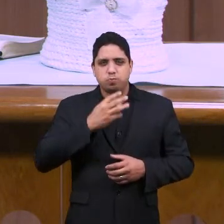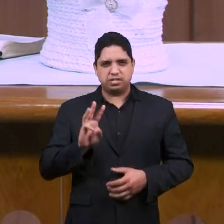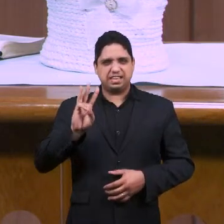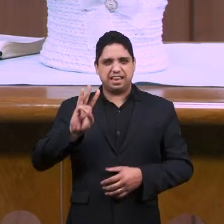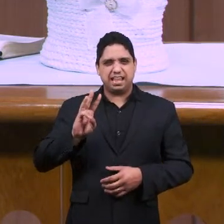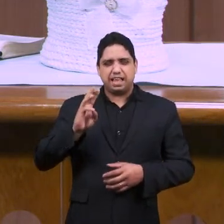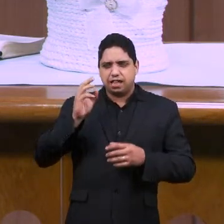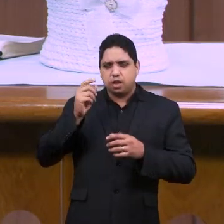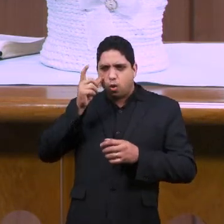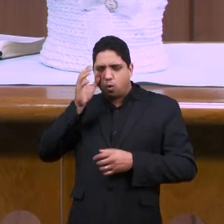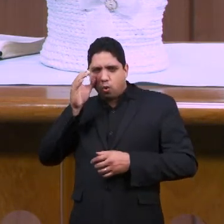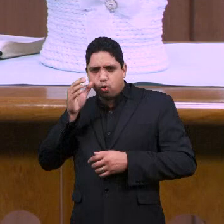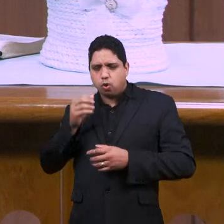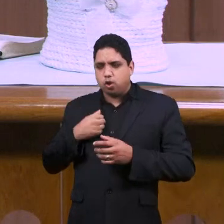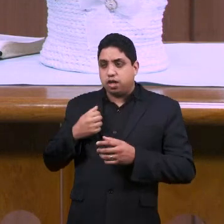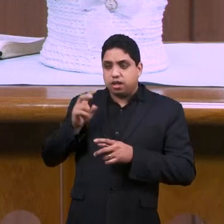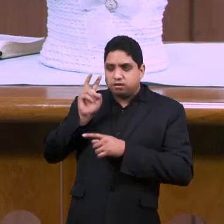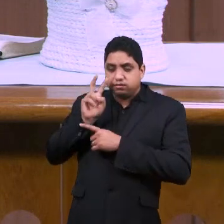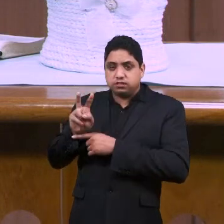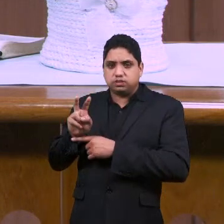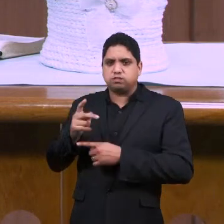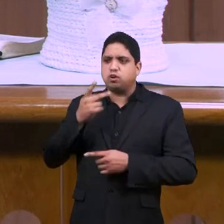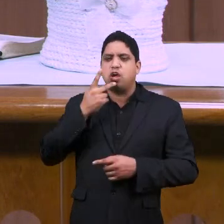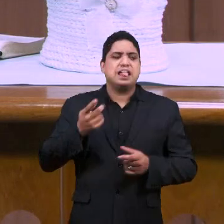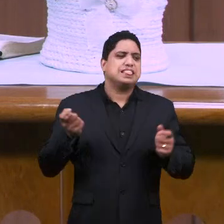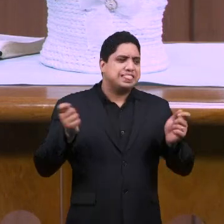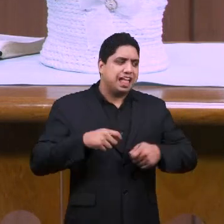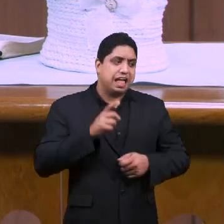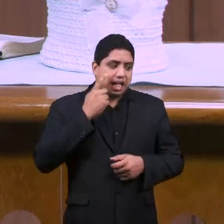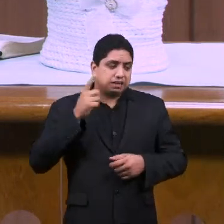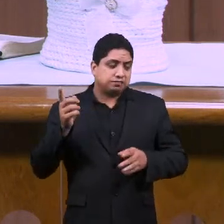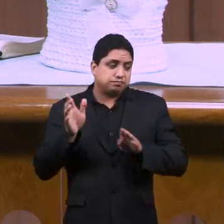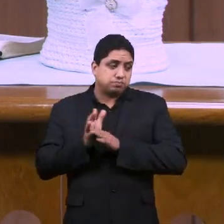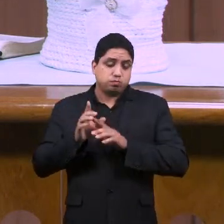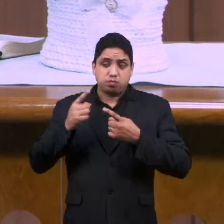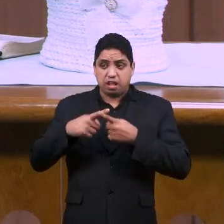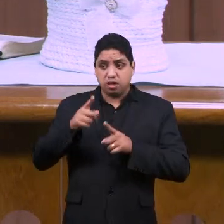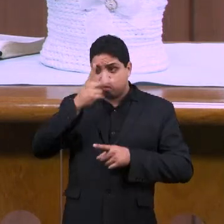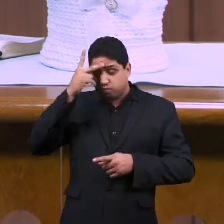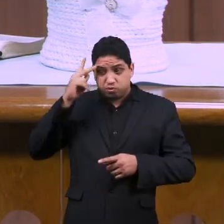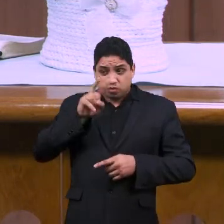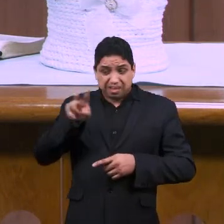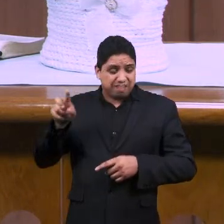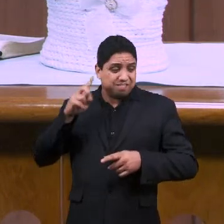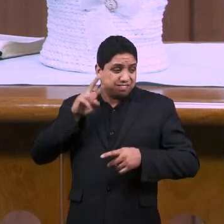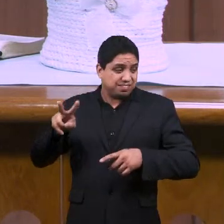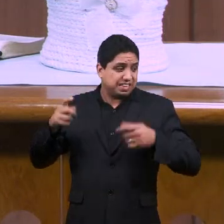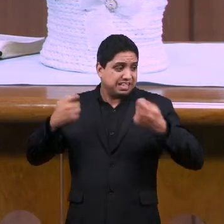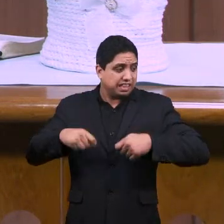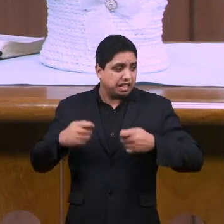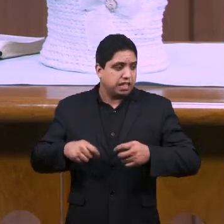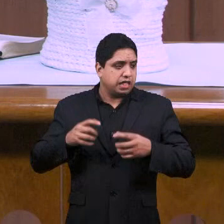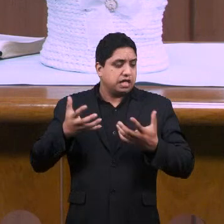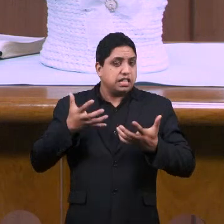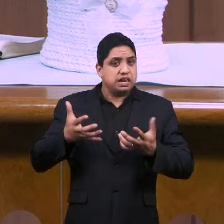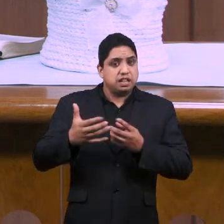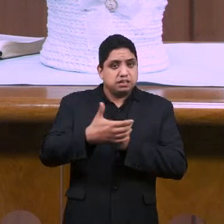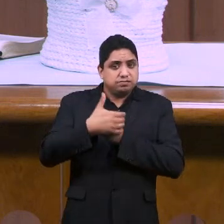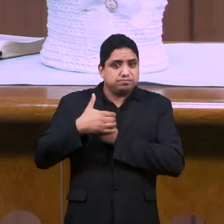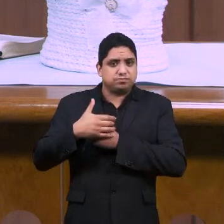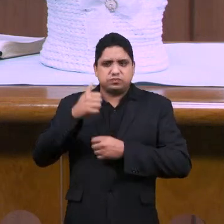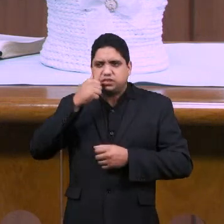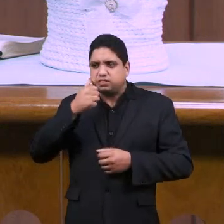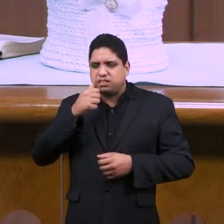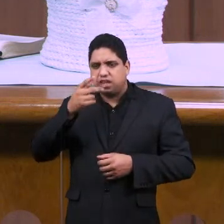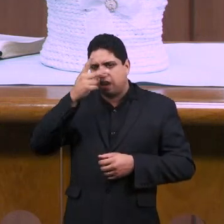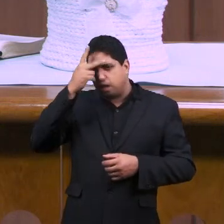Regardez, nous avons vu l'endroit, il est possible d'y arriver. Nous avons vu des gens nécessiteux. Nous avons